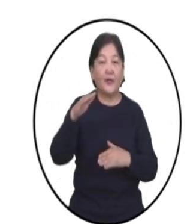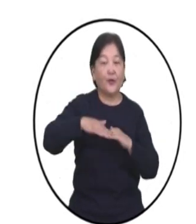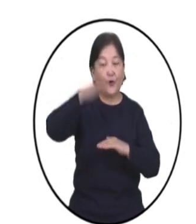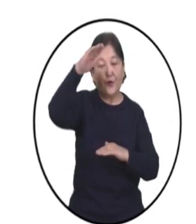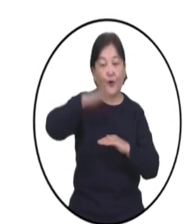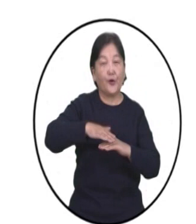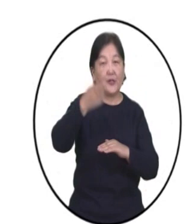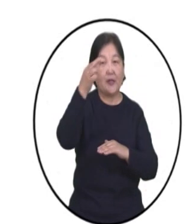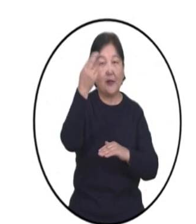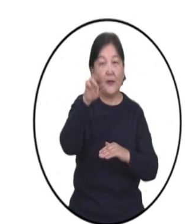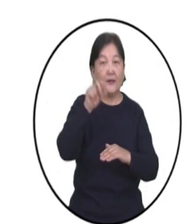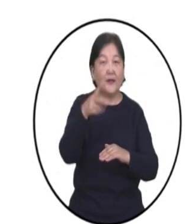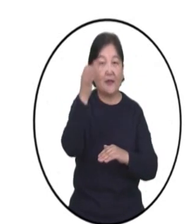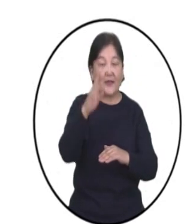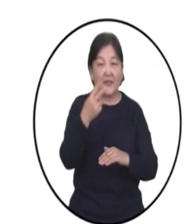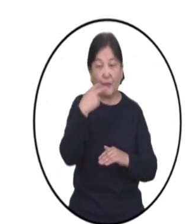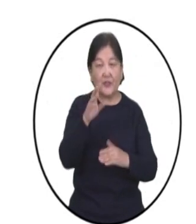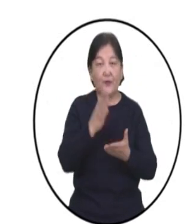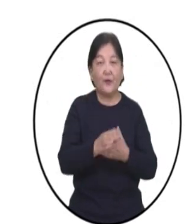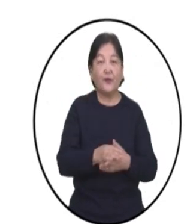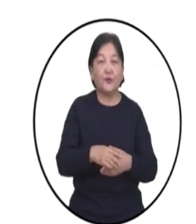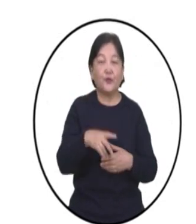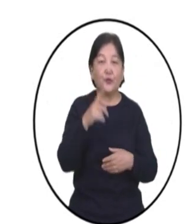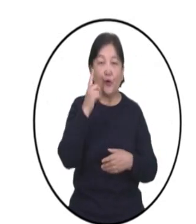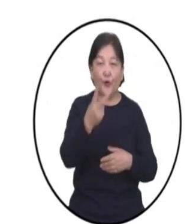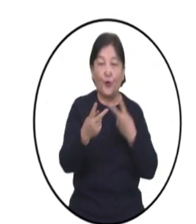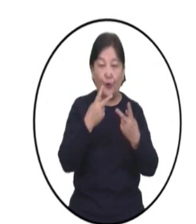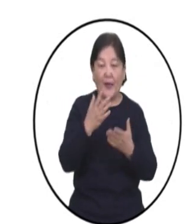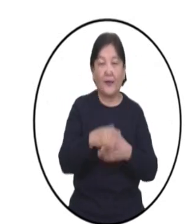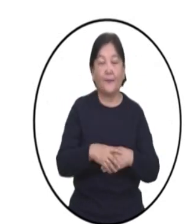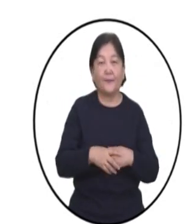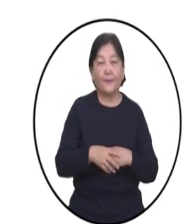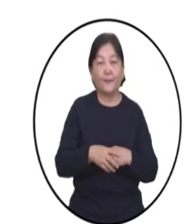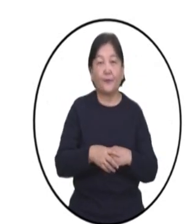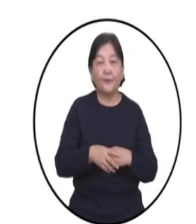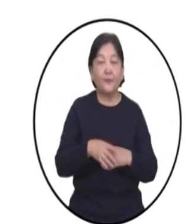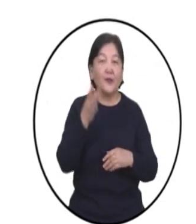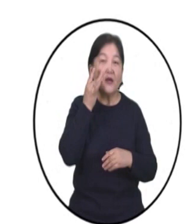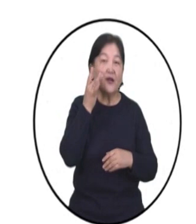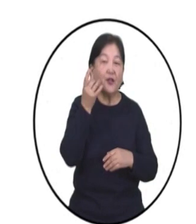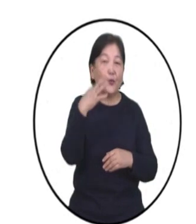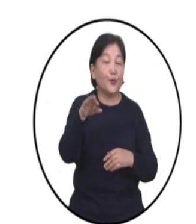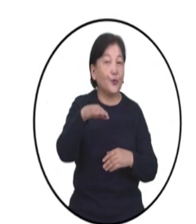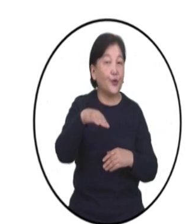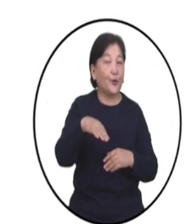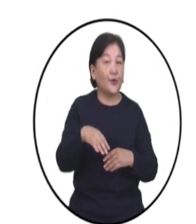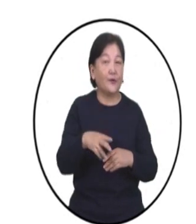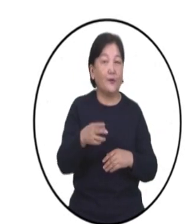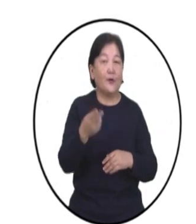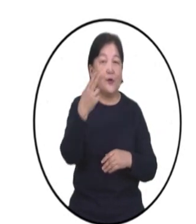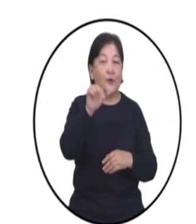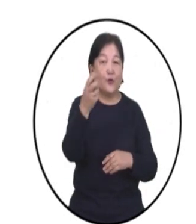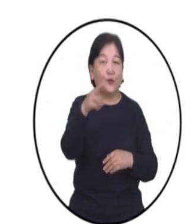бол 180-аас 158 буюу 22 байна. Өөрөөр хэлэх юм бол хүүхдийн хувьд бол дундаж өндөр нь